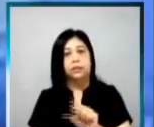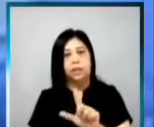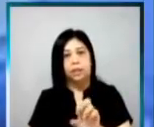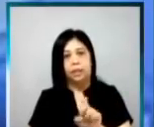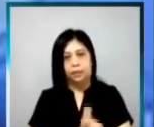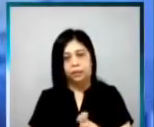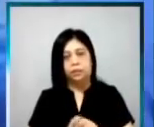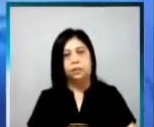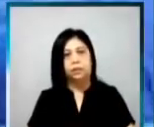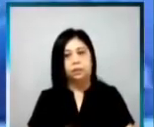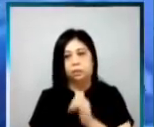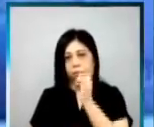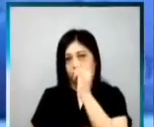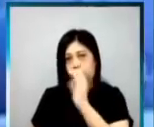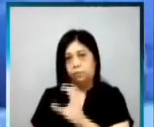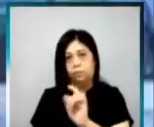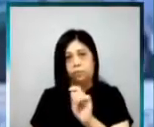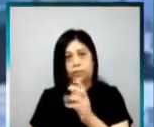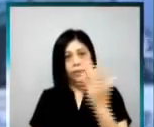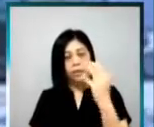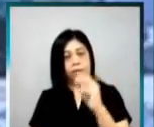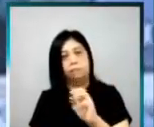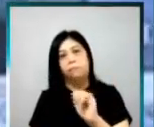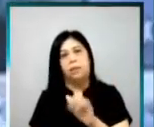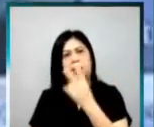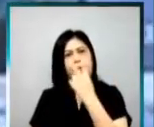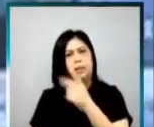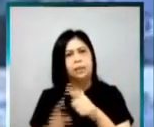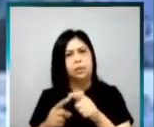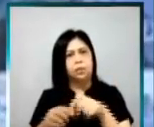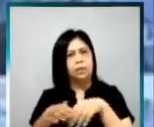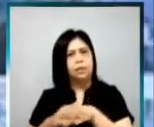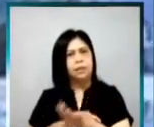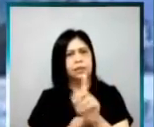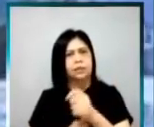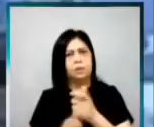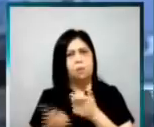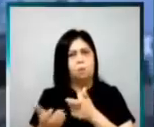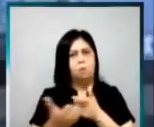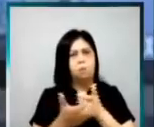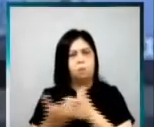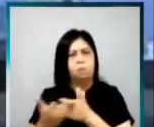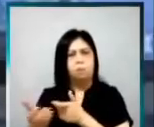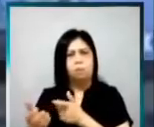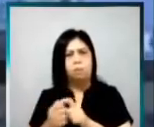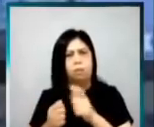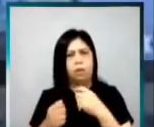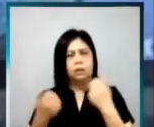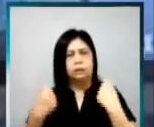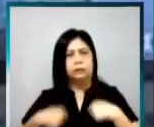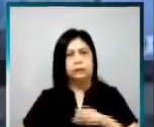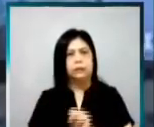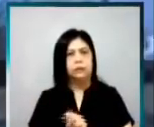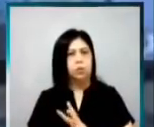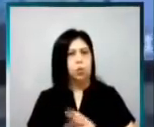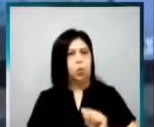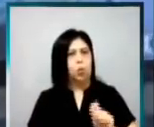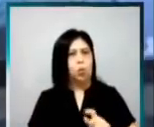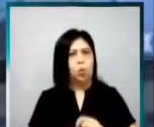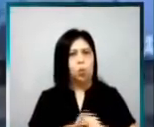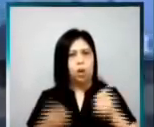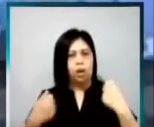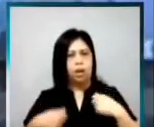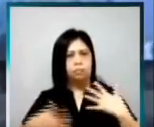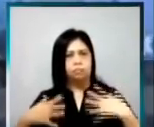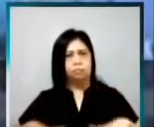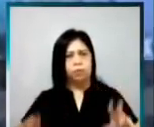kuha ng CCTV nitong Mayo, makikita ang pagpasok ng mga armadong lalaki na nakabihis ng SWAT at camouflage. Sa loob ng